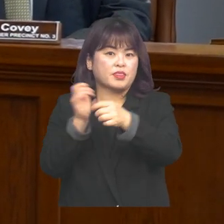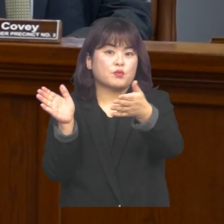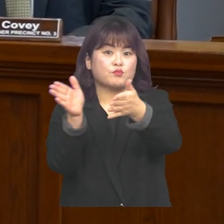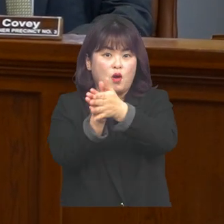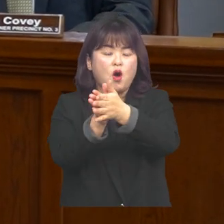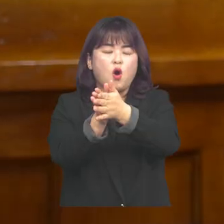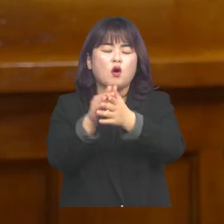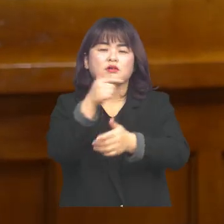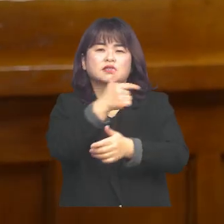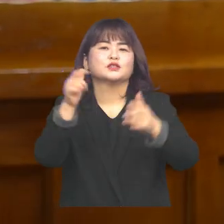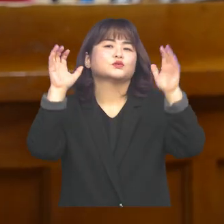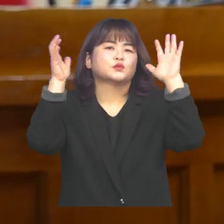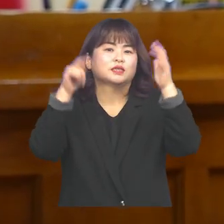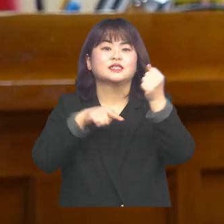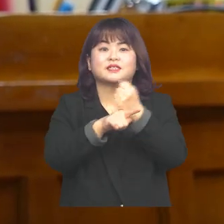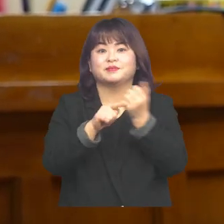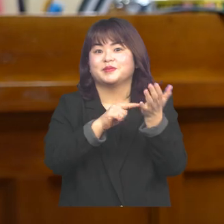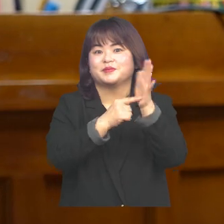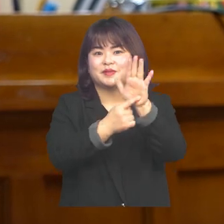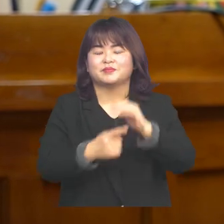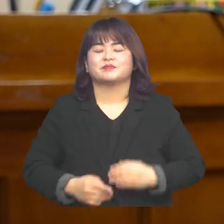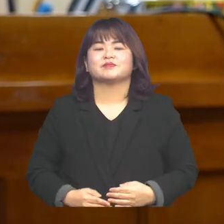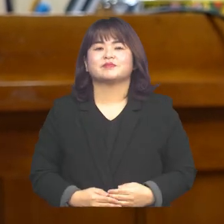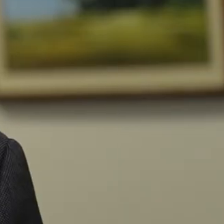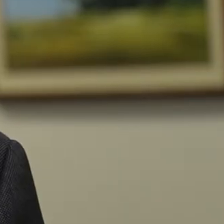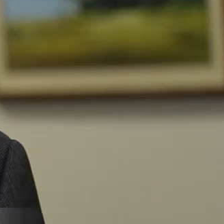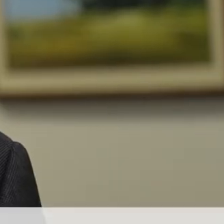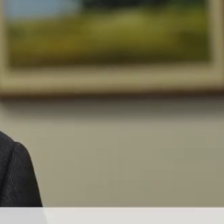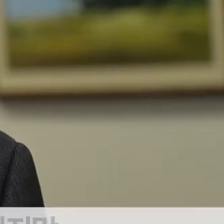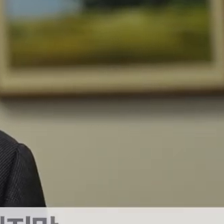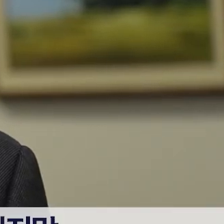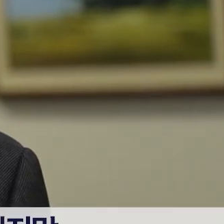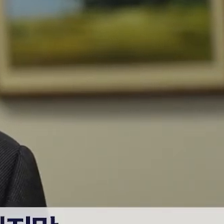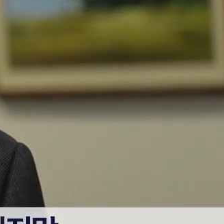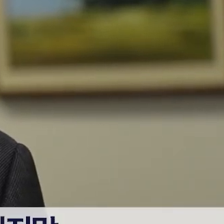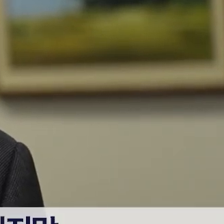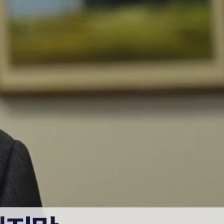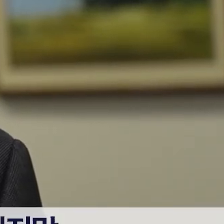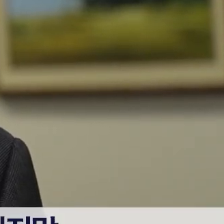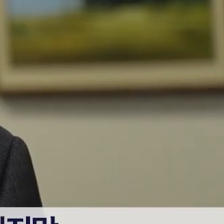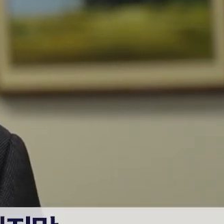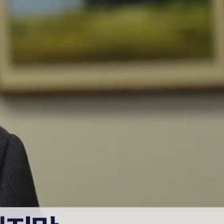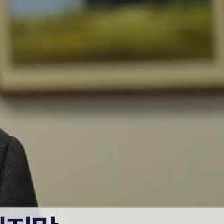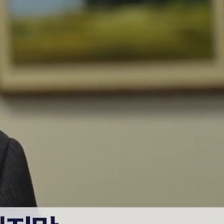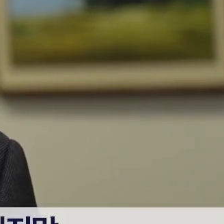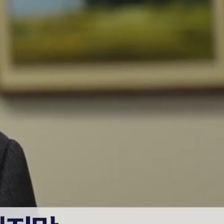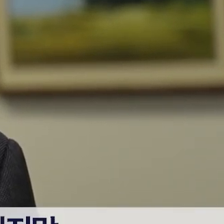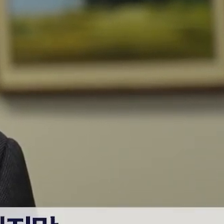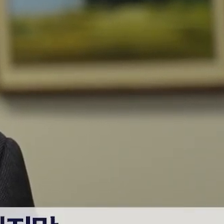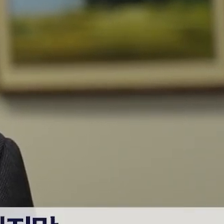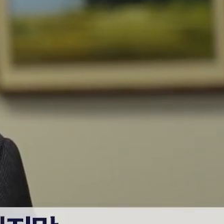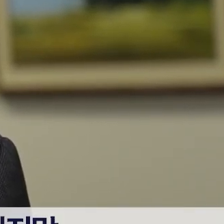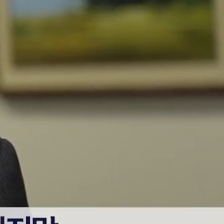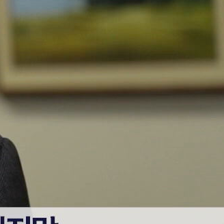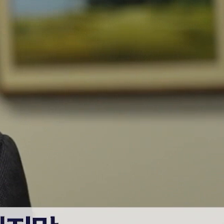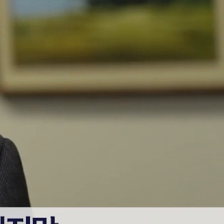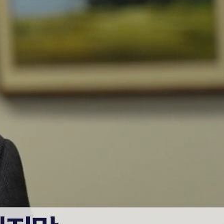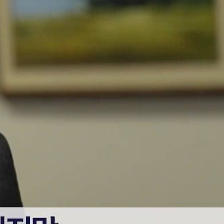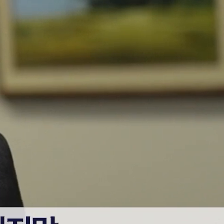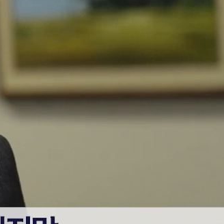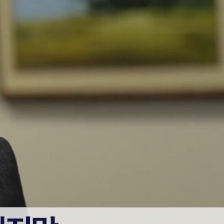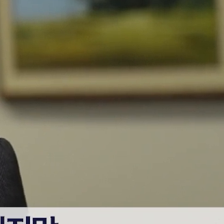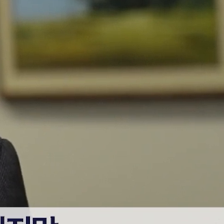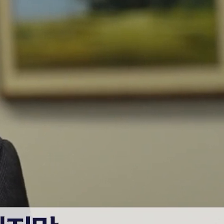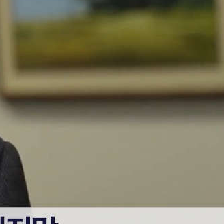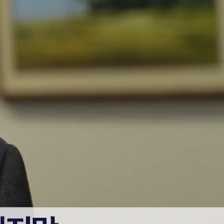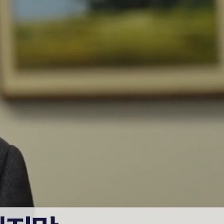명예도로판까지 설치하면서 큰 환영의 뜻을 표했습니다. They're on a much larger scale than we are here in Williamson County, even though we think that